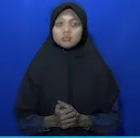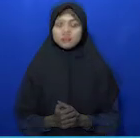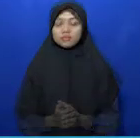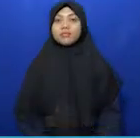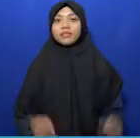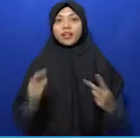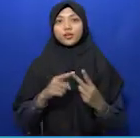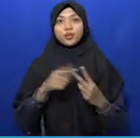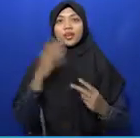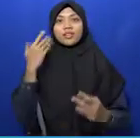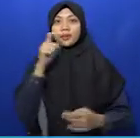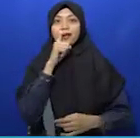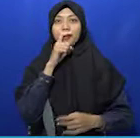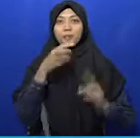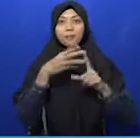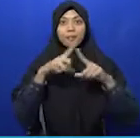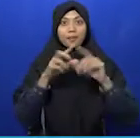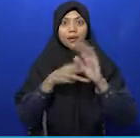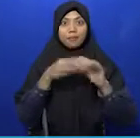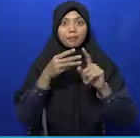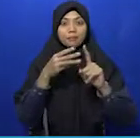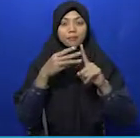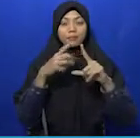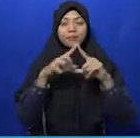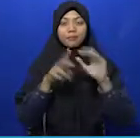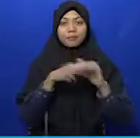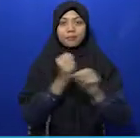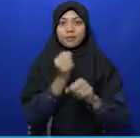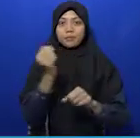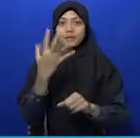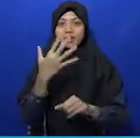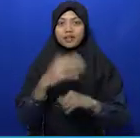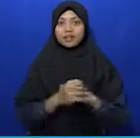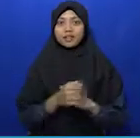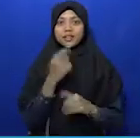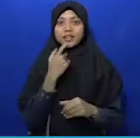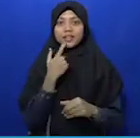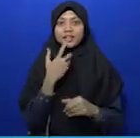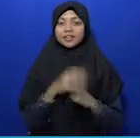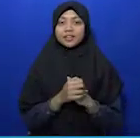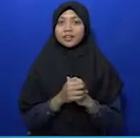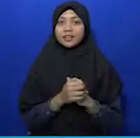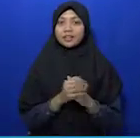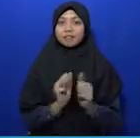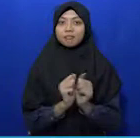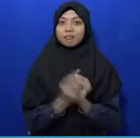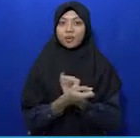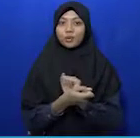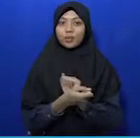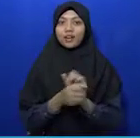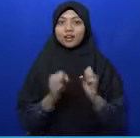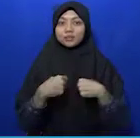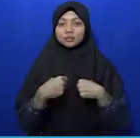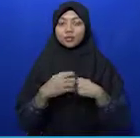Bama juga menyebutkan dalam suatu kesepakatan perubahan dari KK ke AIUBK itu ada 3 syarat yang harus